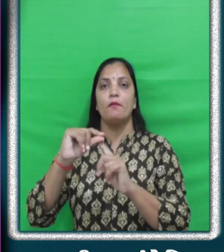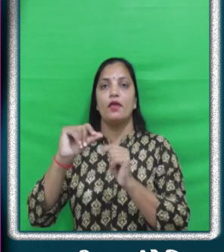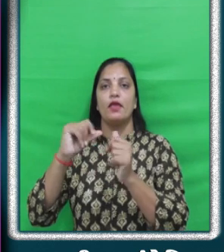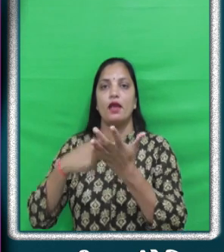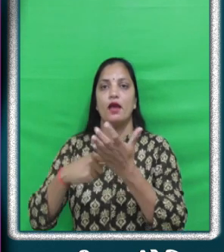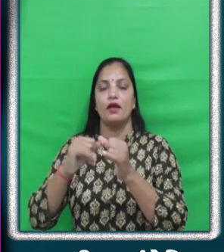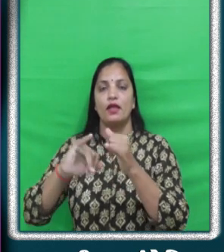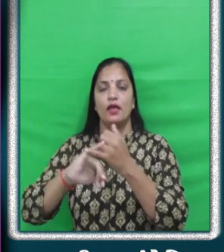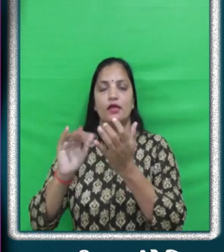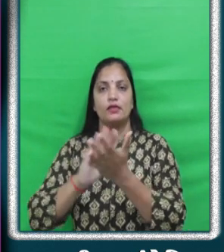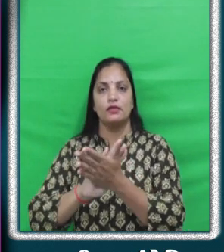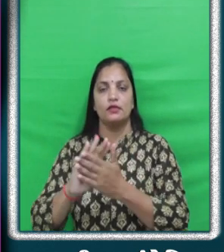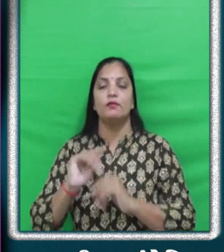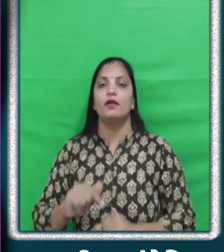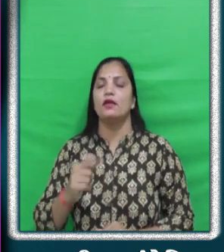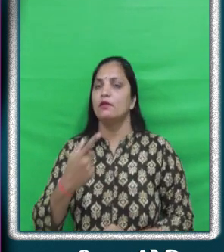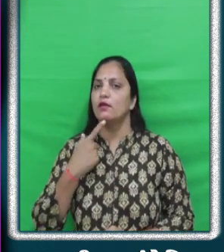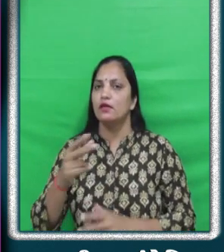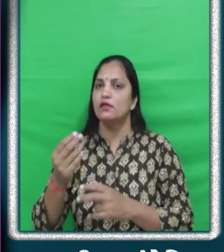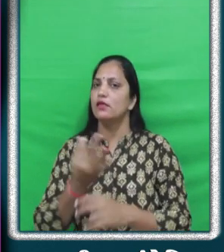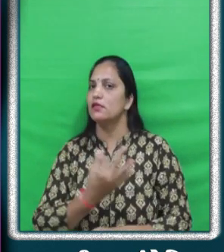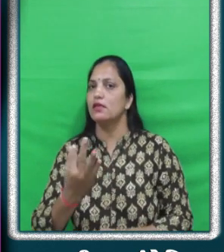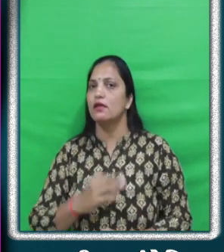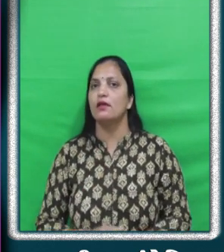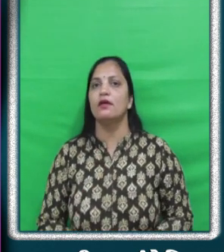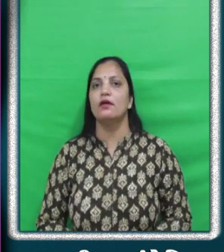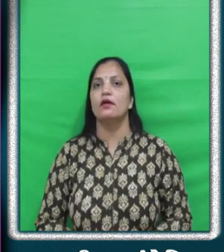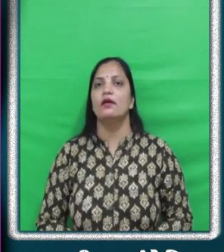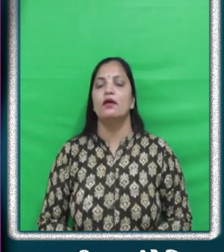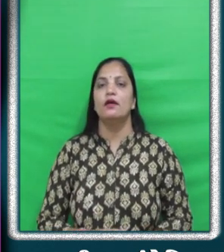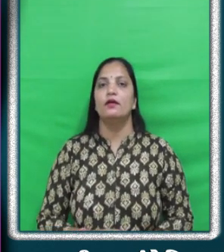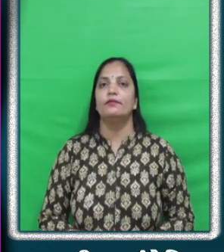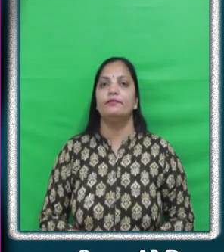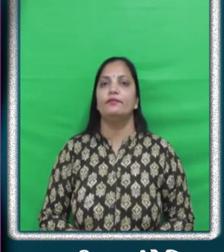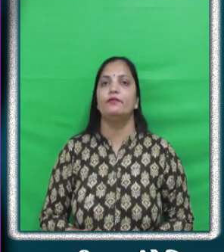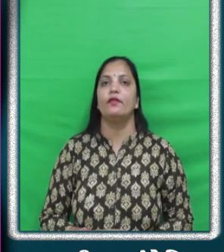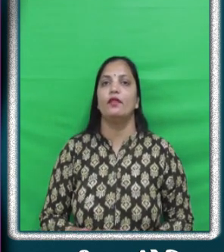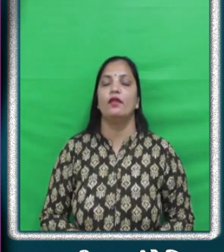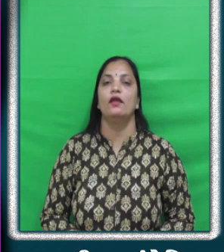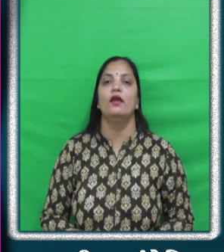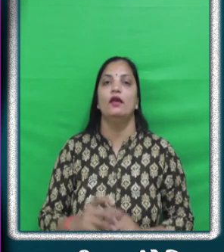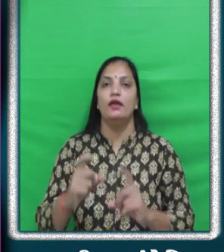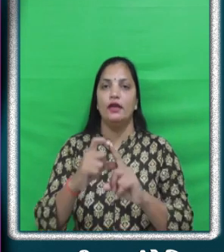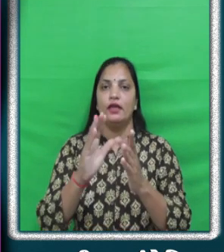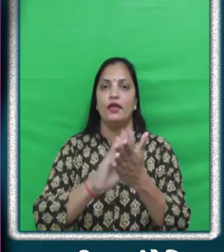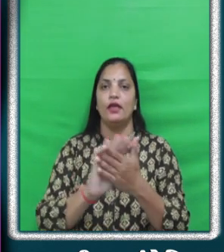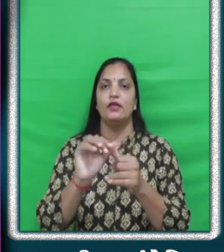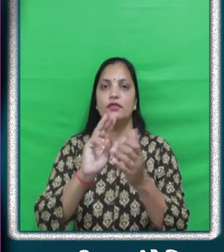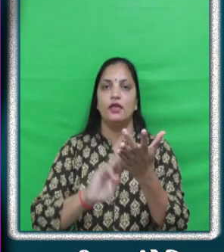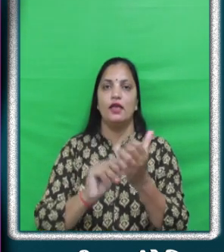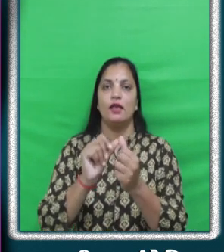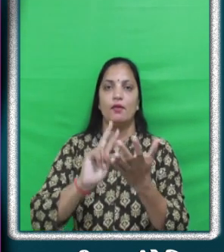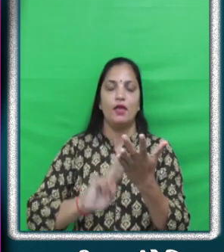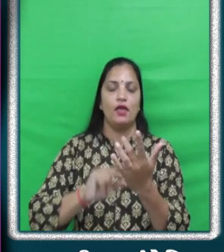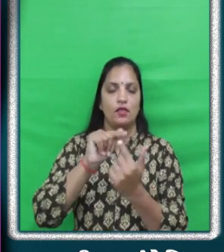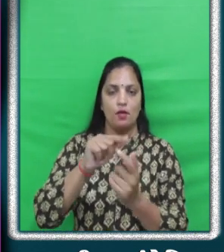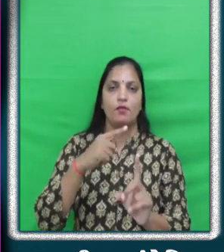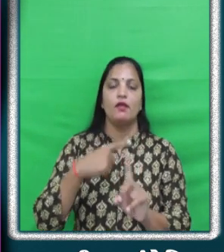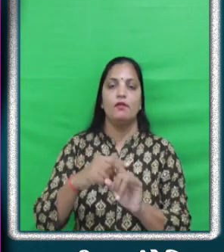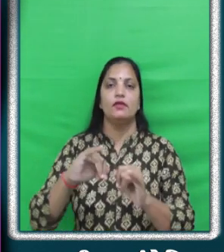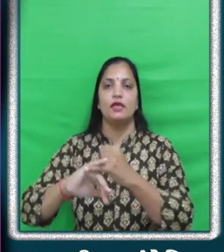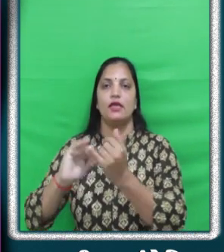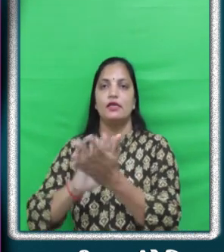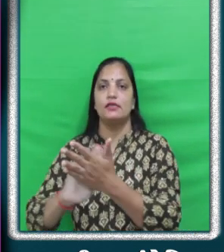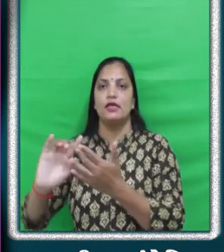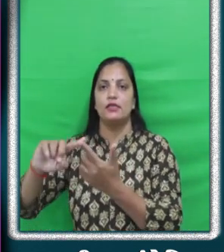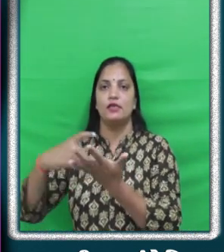છે, સરસ, વેરી ગુડ. પ્રિન્સ મને ધમની અને શીરા કહે છે, વેરી ગુડ. ઘણા બધા આ